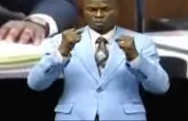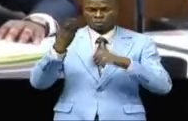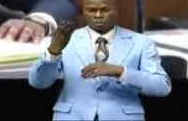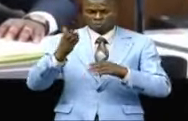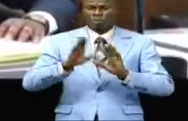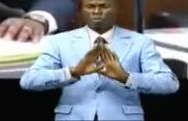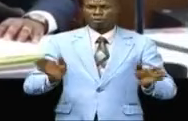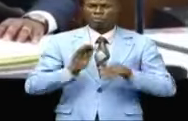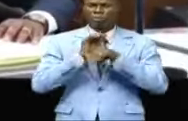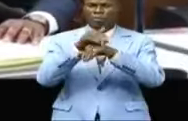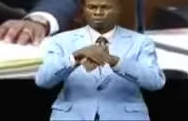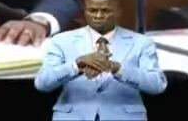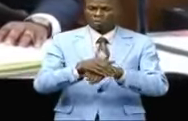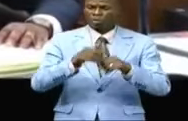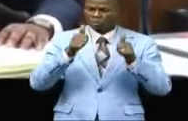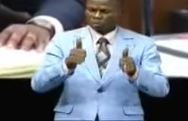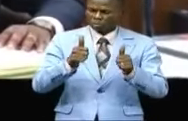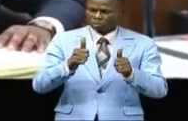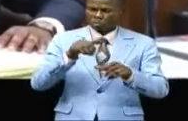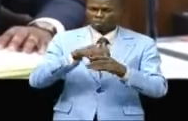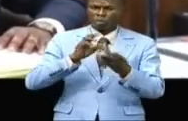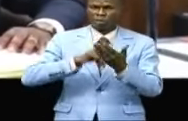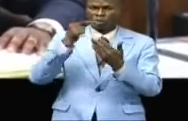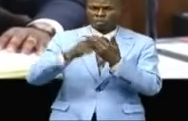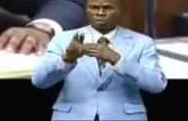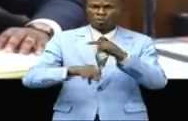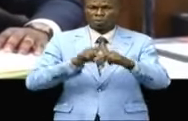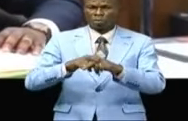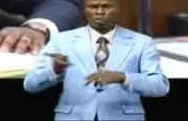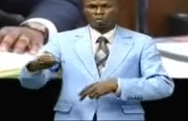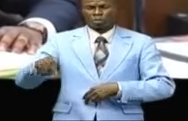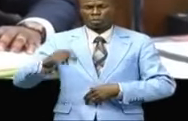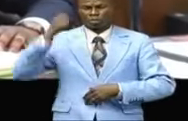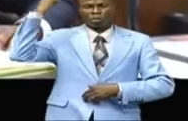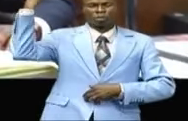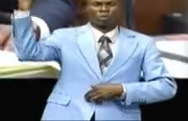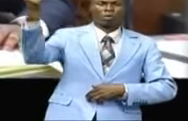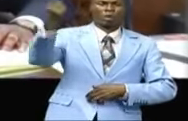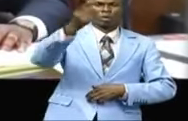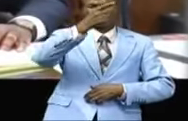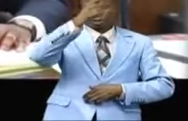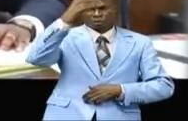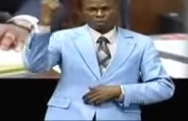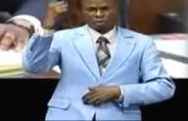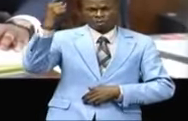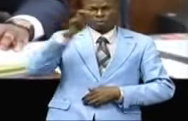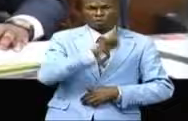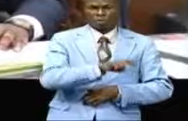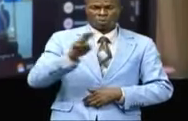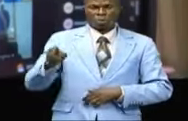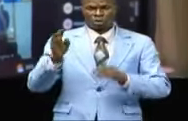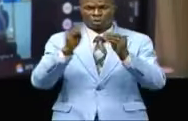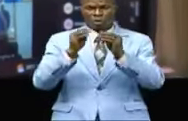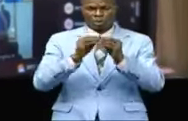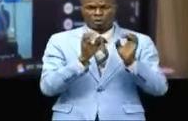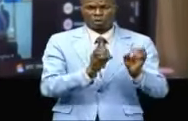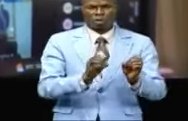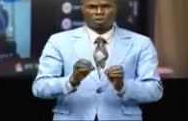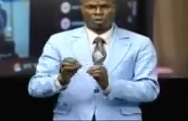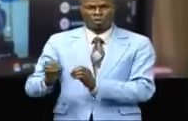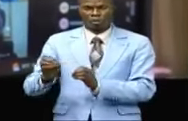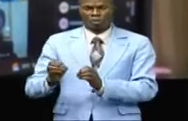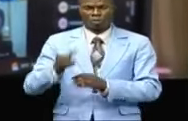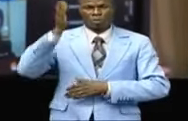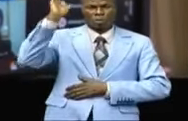son engagement à faire toujours mieux tant sur le plan national, régional qu'international. La 22e session ordinaire de